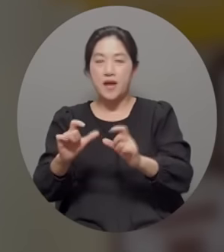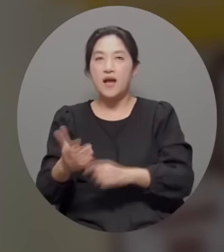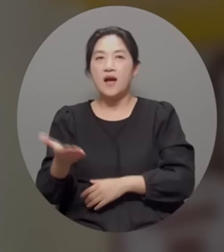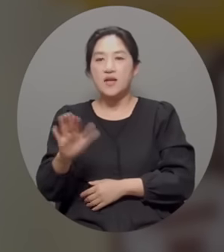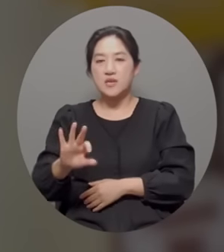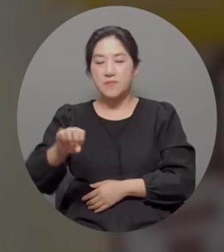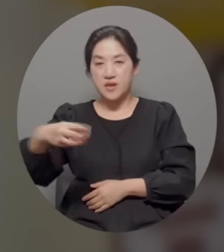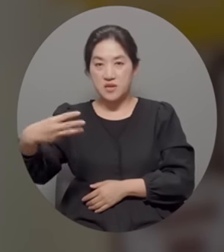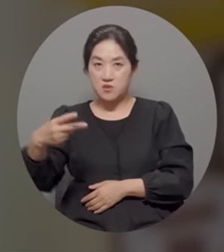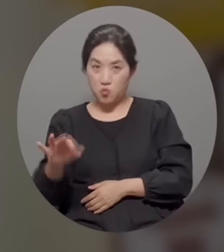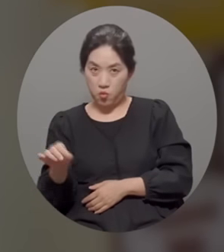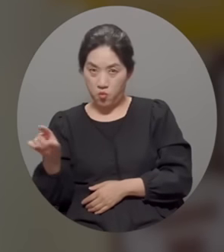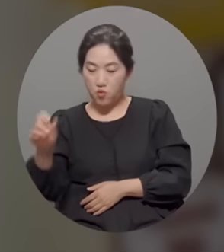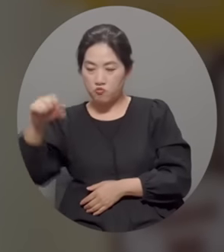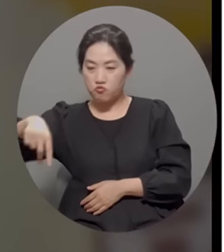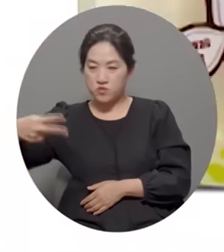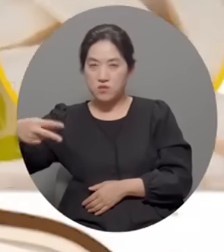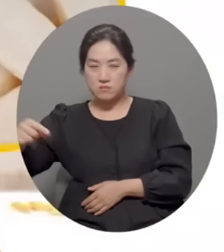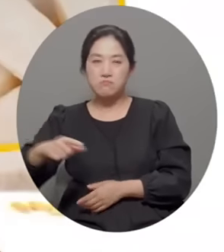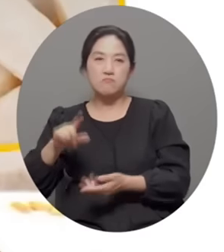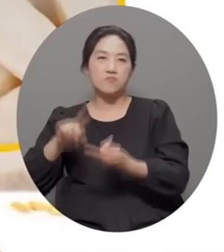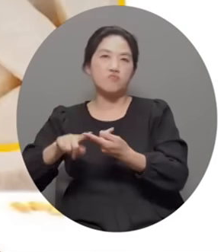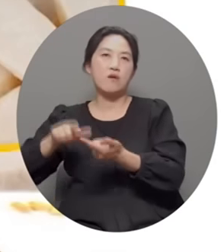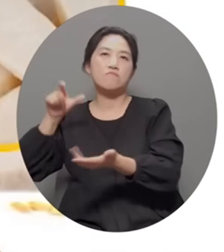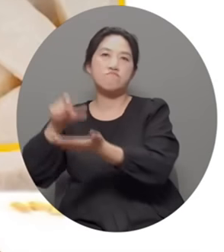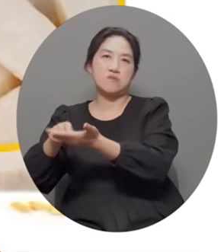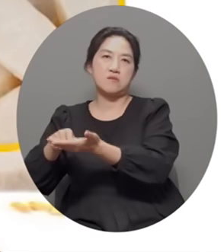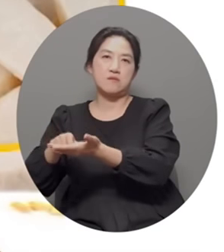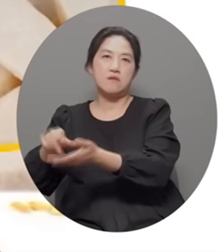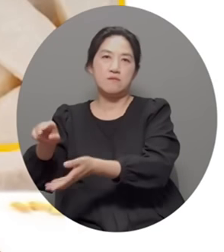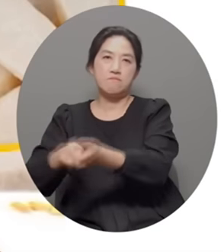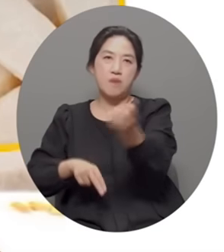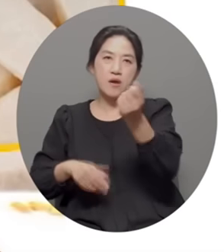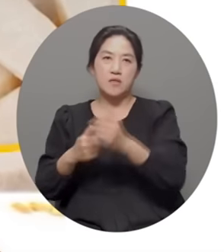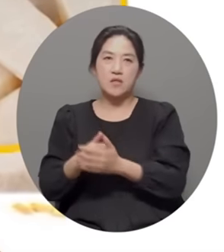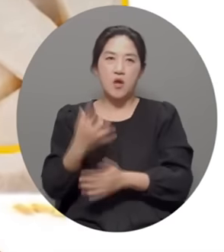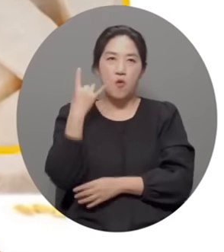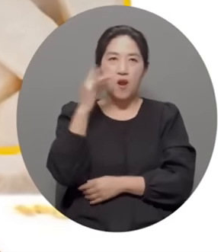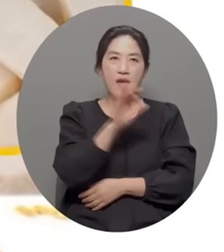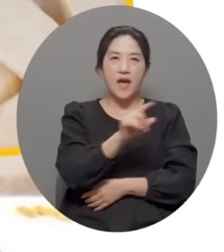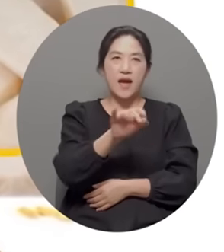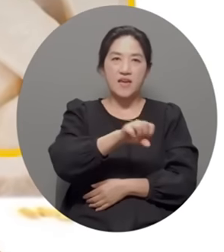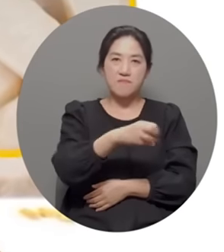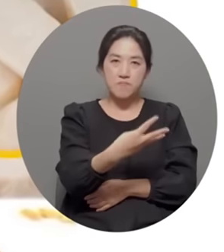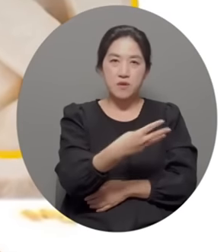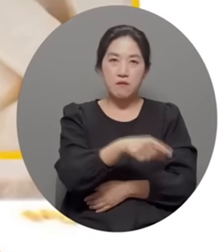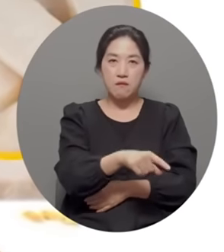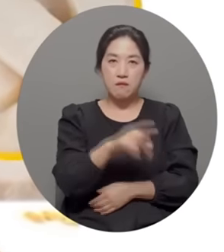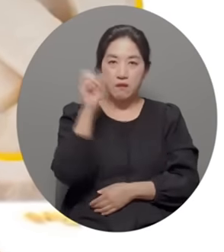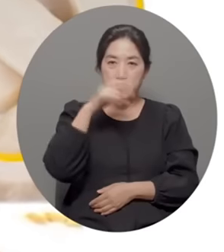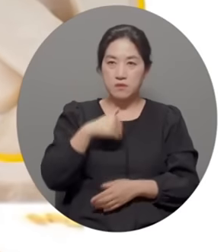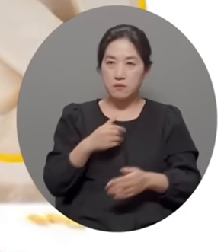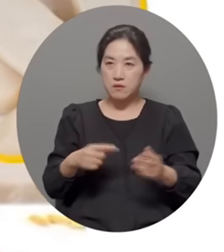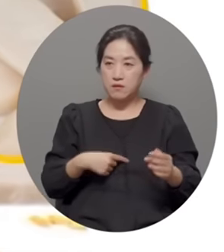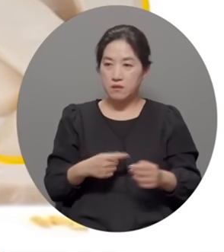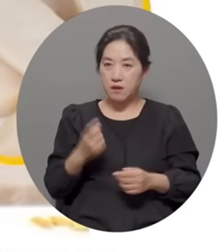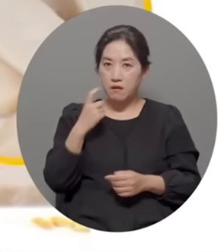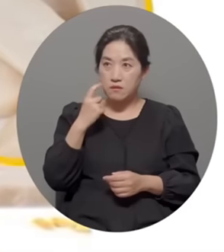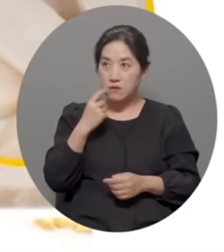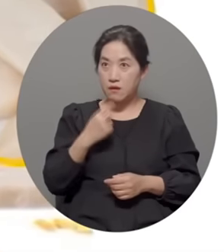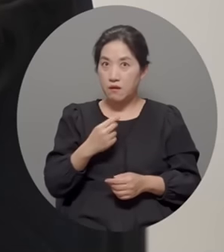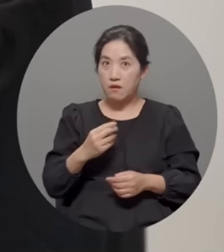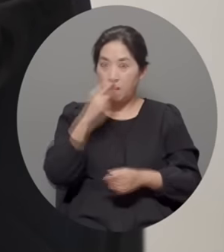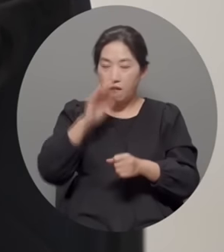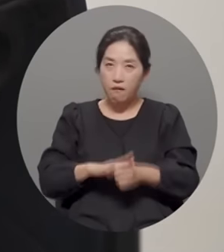일동 후디스는 아이밀 상표를 붙인 제품을 출시했고 원조 아이밀 제품은 졸지에 이른바 짝퉁 취급을 받게